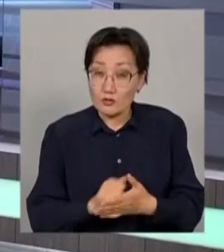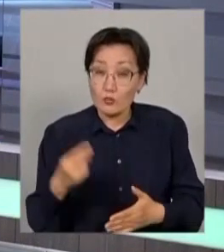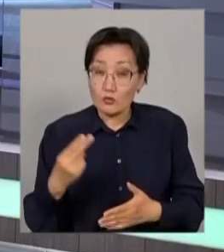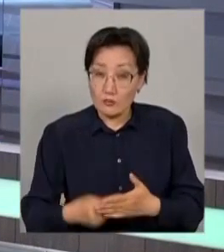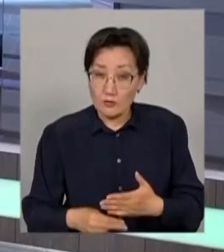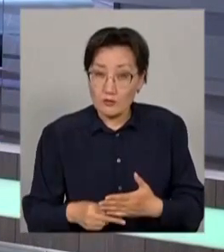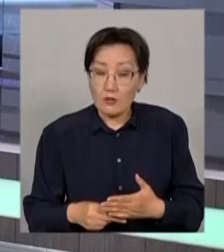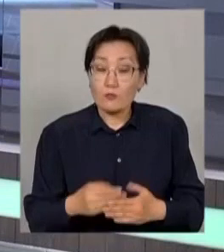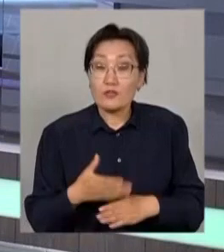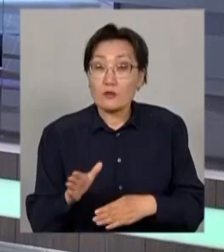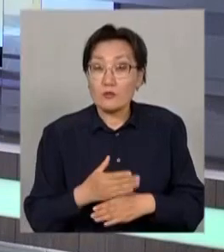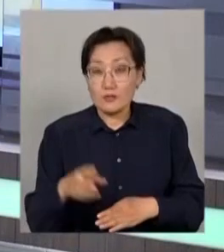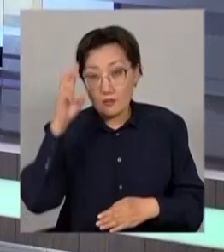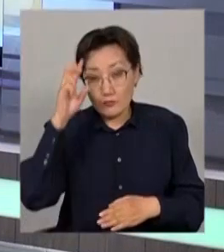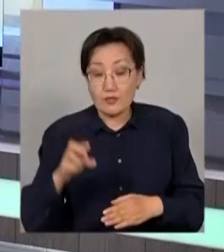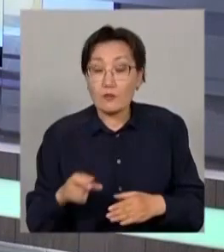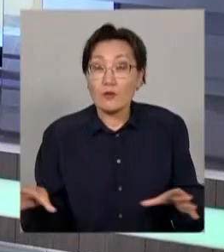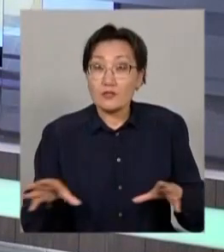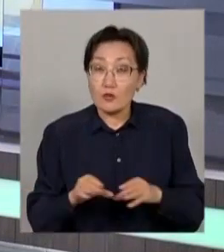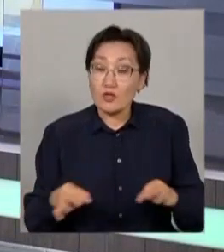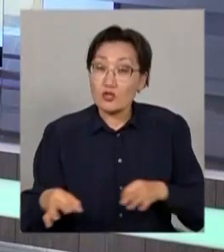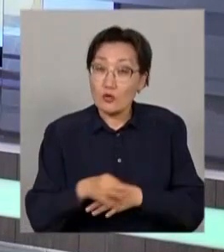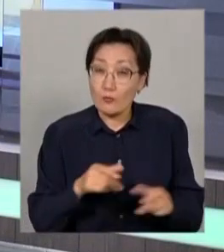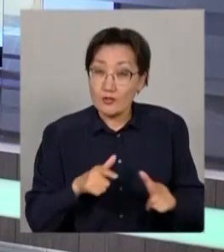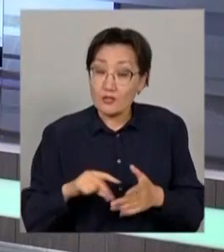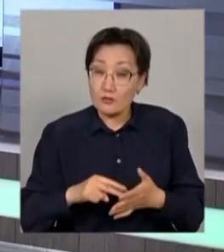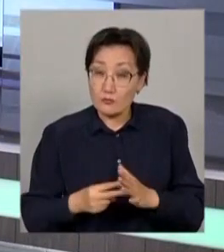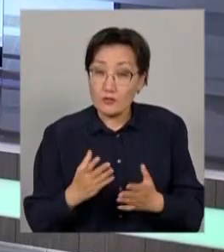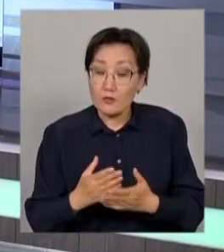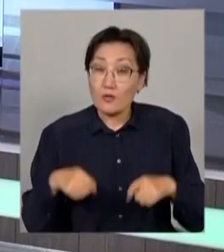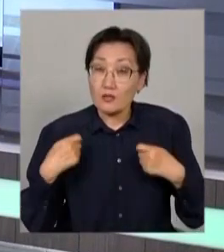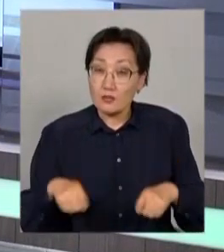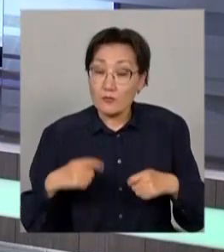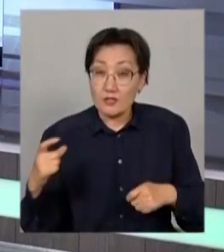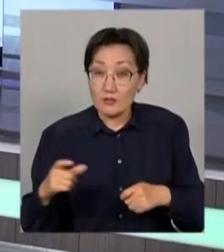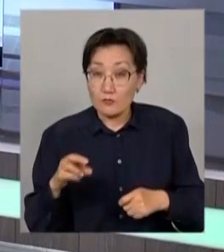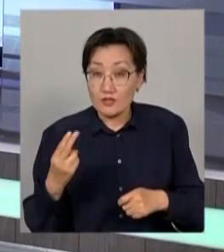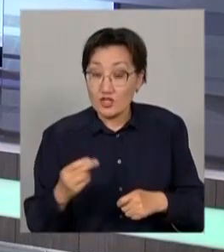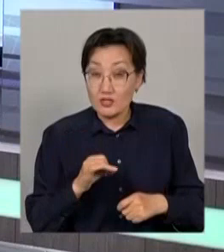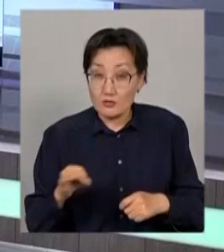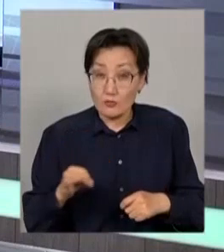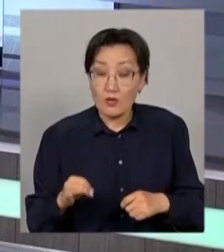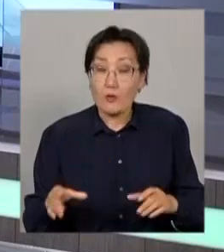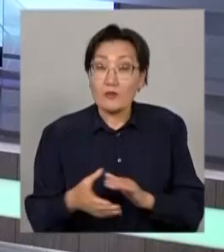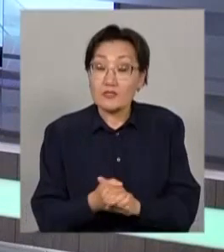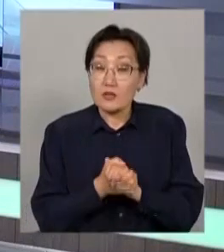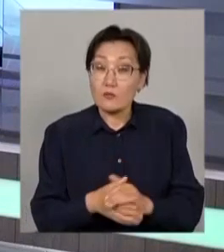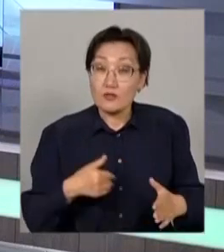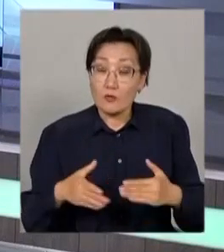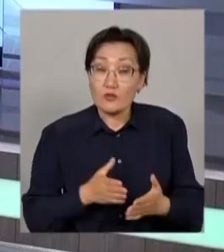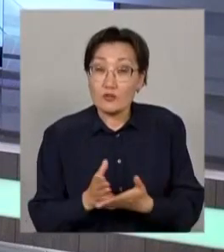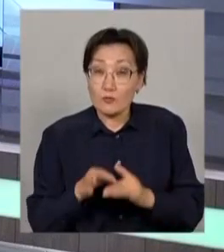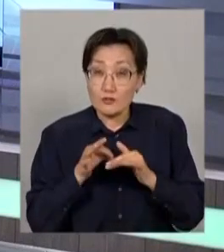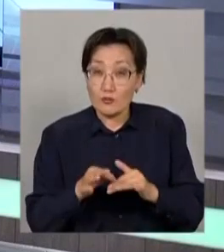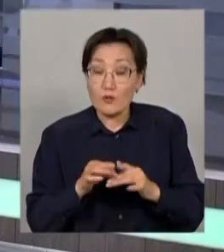қойды. Бұдан бөлек екі елдің медиалары бірігіп жоба жасауды көздеп отыр. Сауда-экономикалық, әлеуметтік және достық қарым-қатынас бағытында